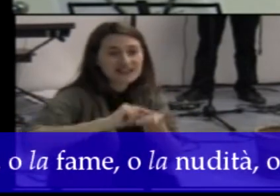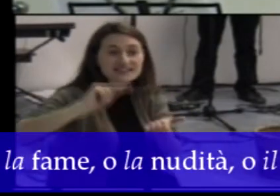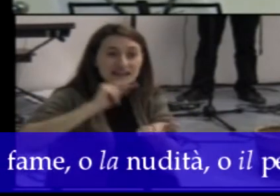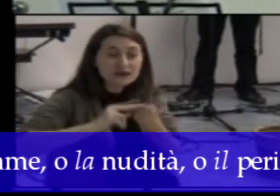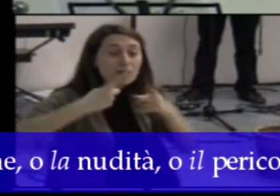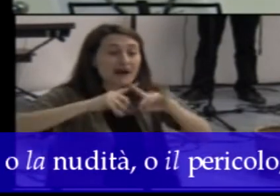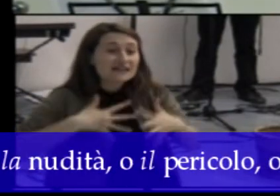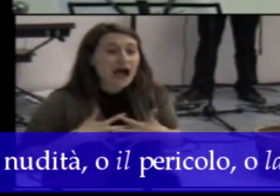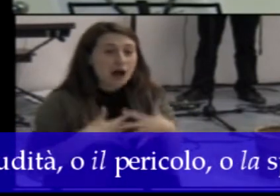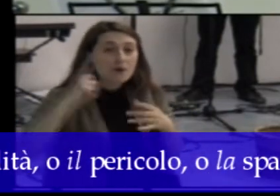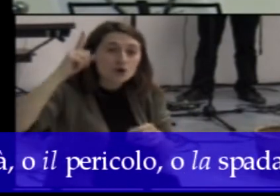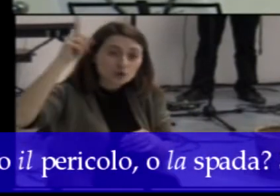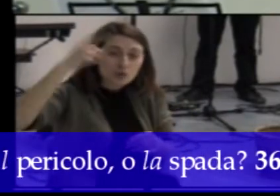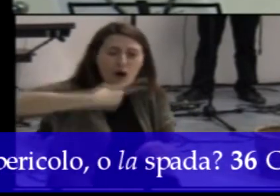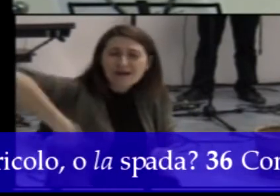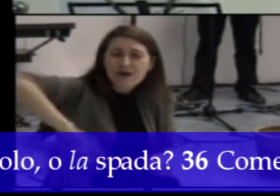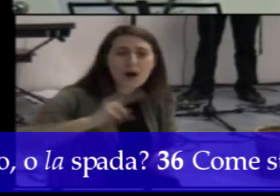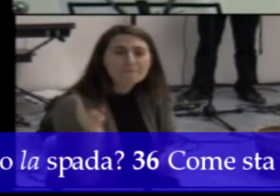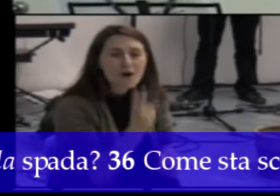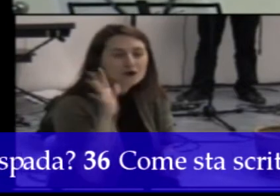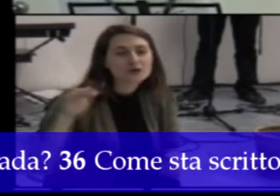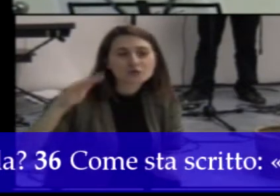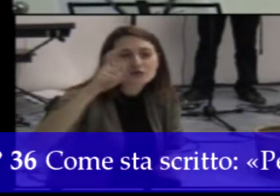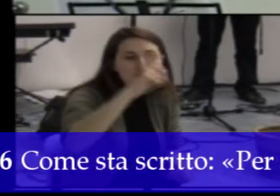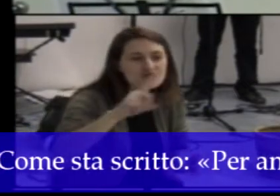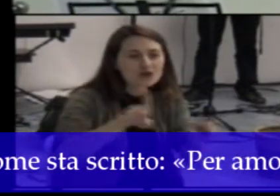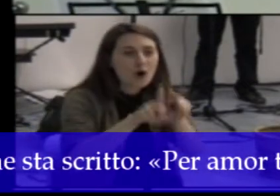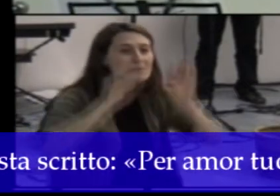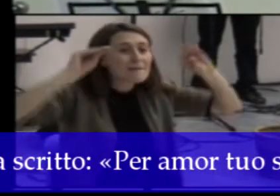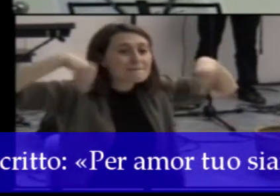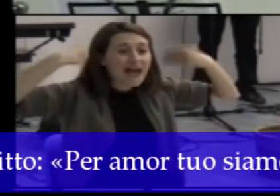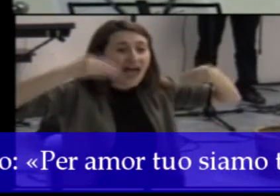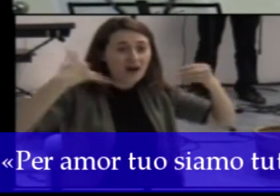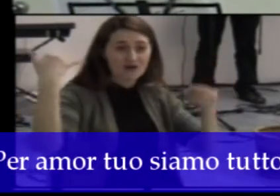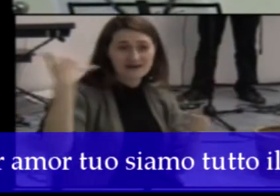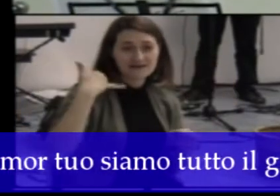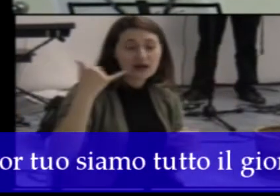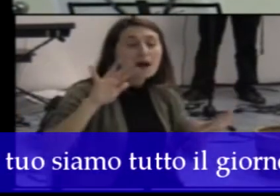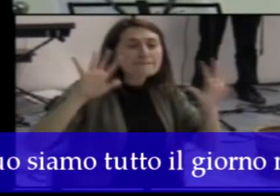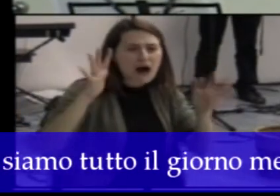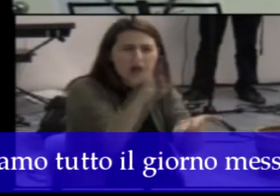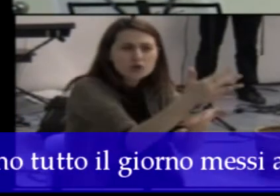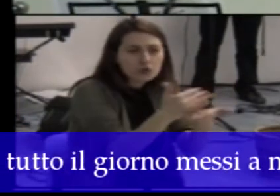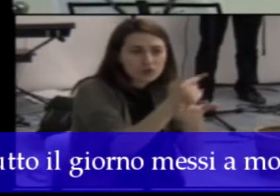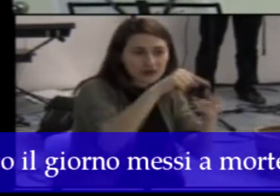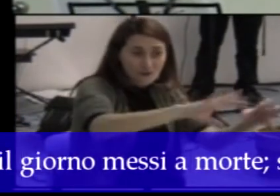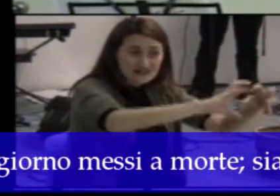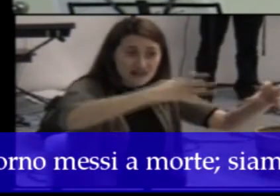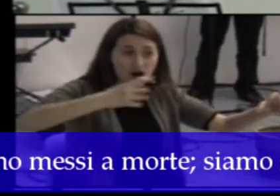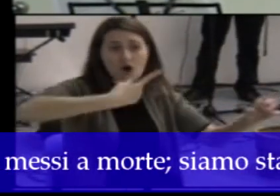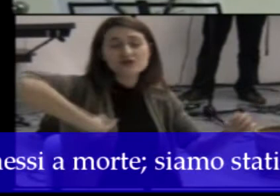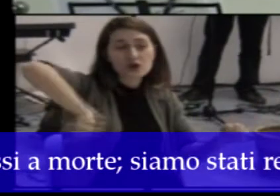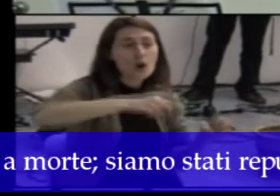tutto il giorno messi a morte, siamo stati reputati come pecore da macello. Ma in tutte queste cose noi siamo più che